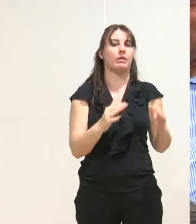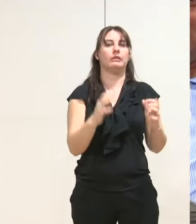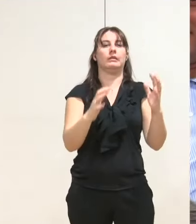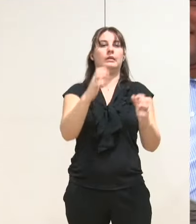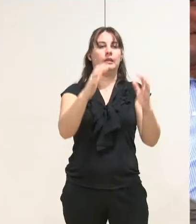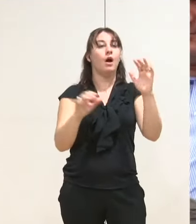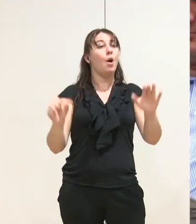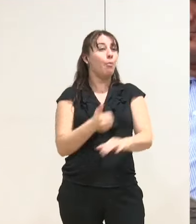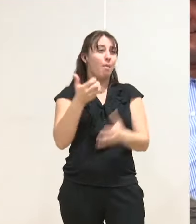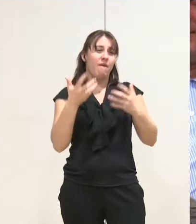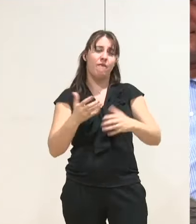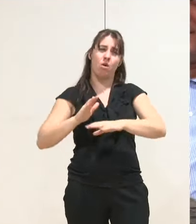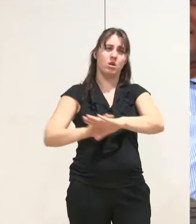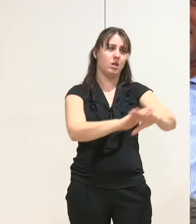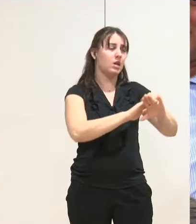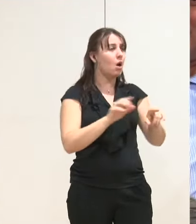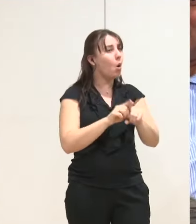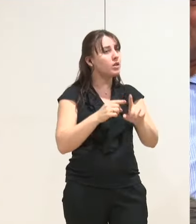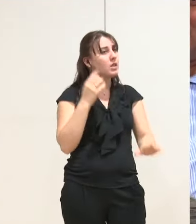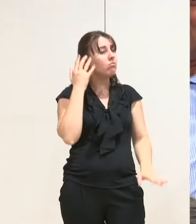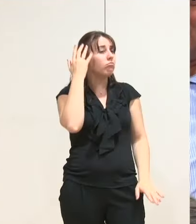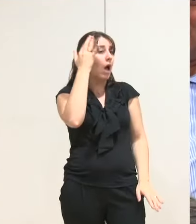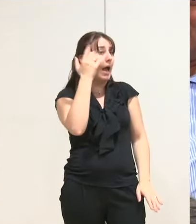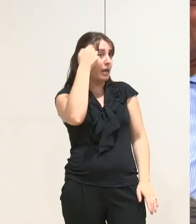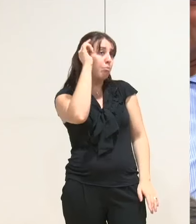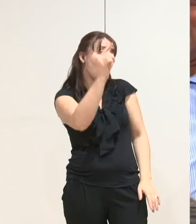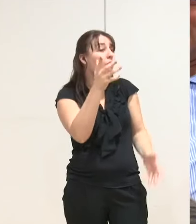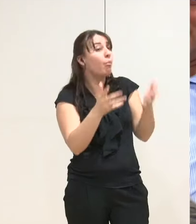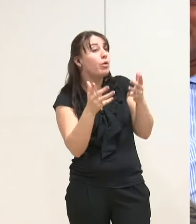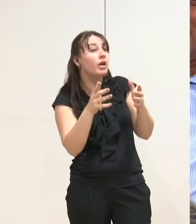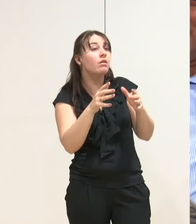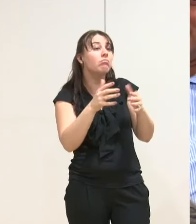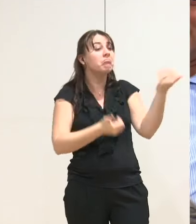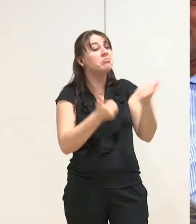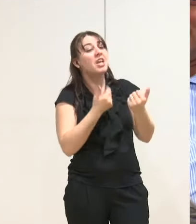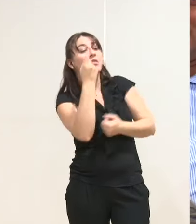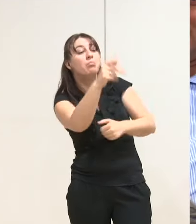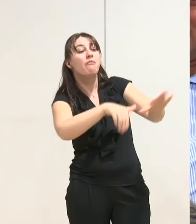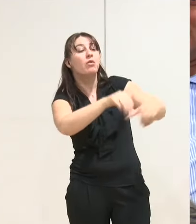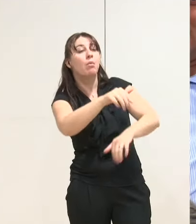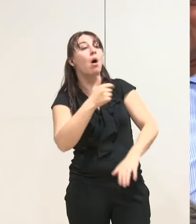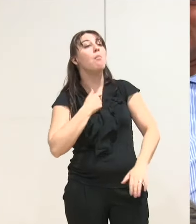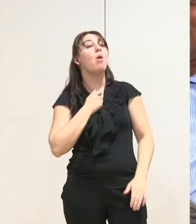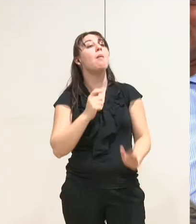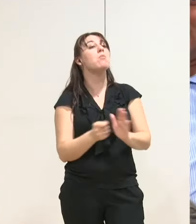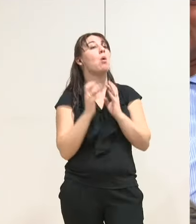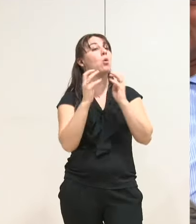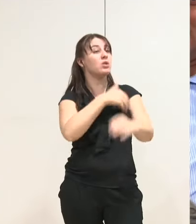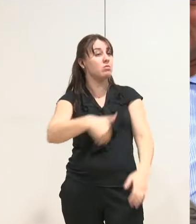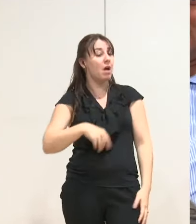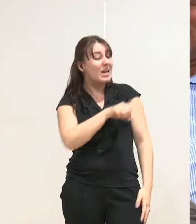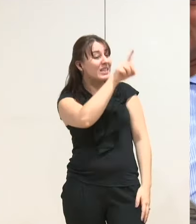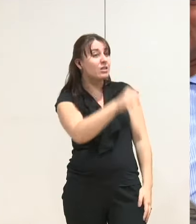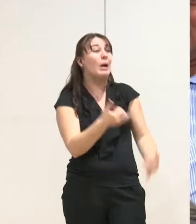voudrais vous dire et ce qui m'inquièterait un petit peu pour vous et le fonctionnement de vos services c'est que lorsque j'ai posé la question au Conseil